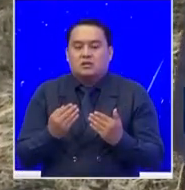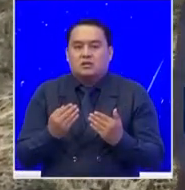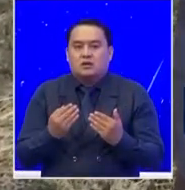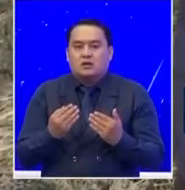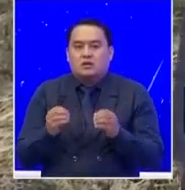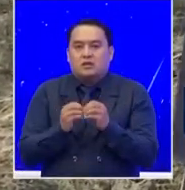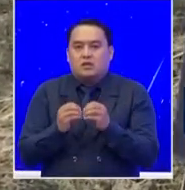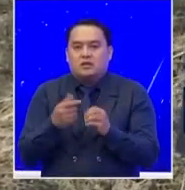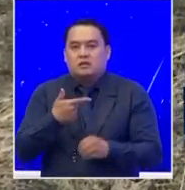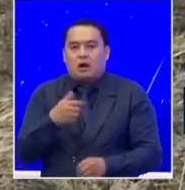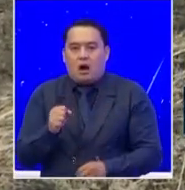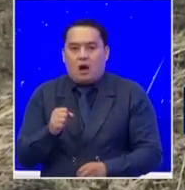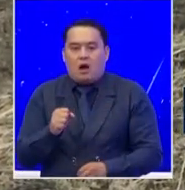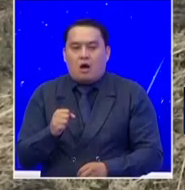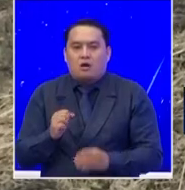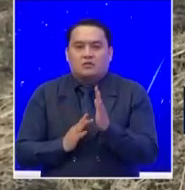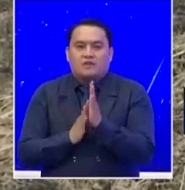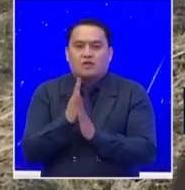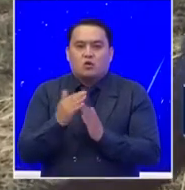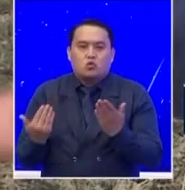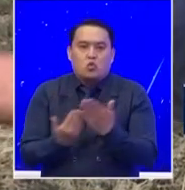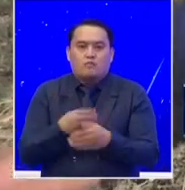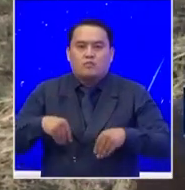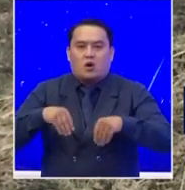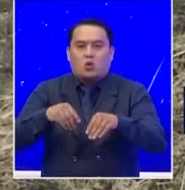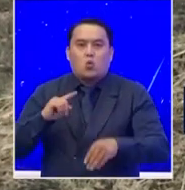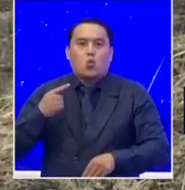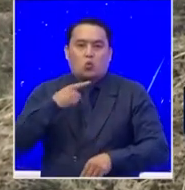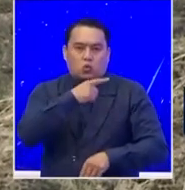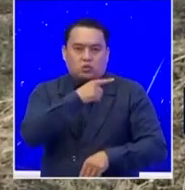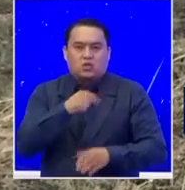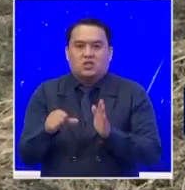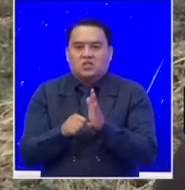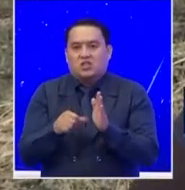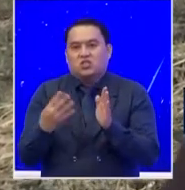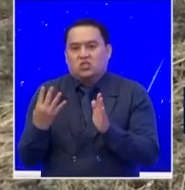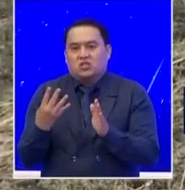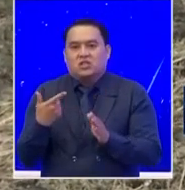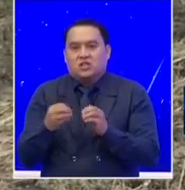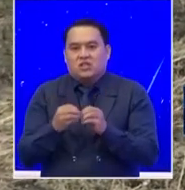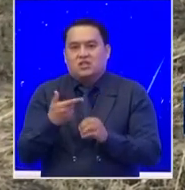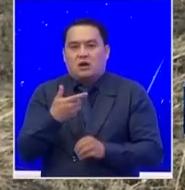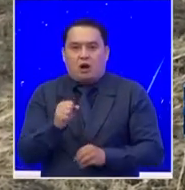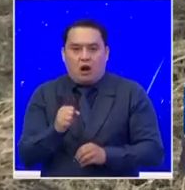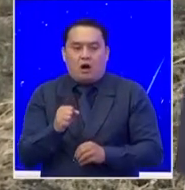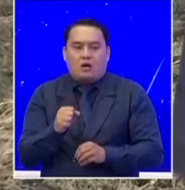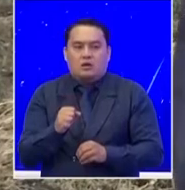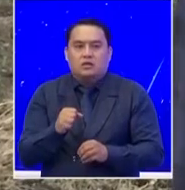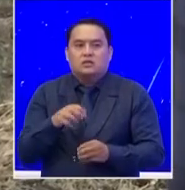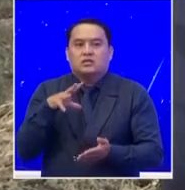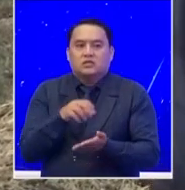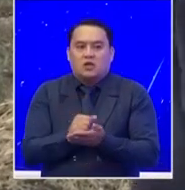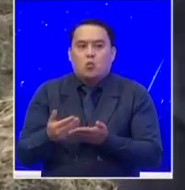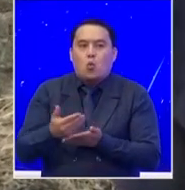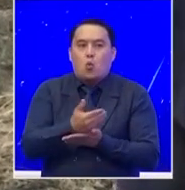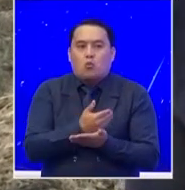На 10 гектарах люцерна. На новых площадях мы посеяли кукурузу. Это 6, 4 и 10 гектаров. Уже 3-4 дня мы заняты